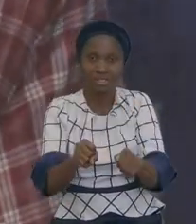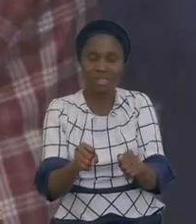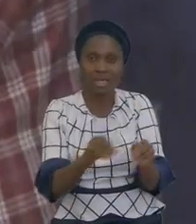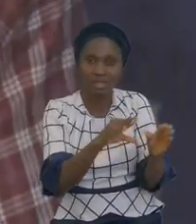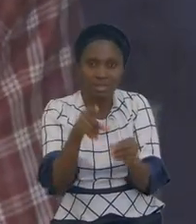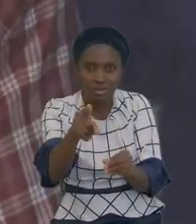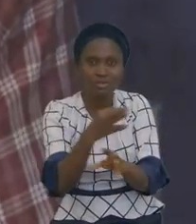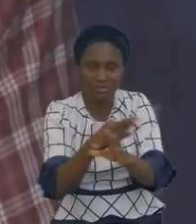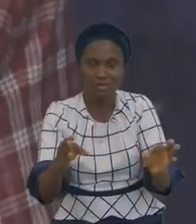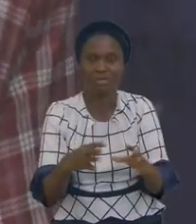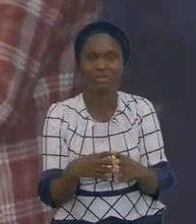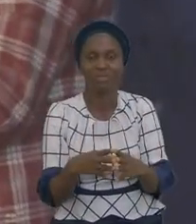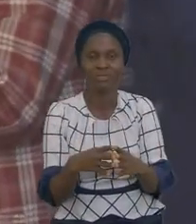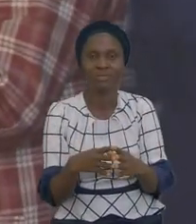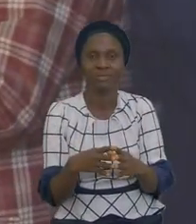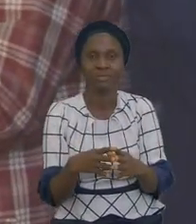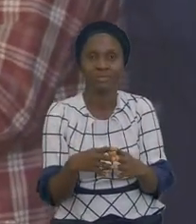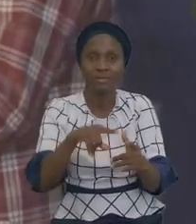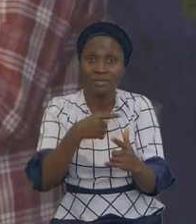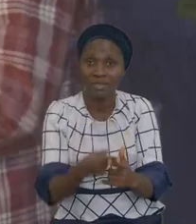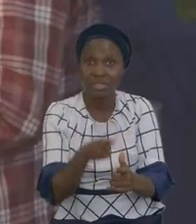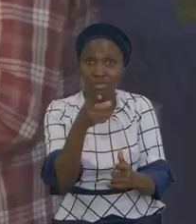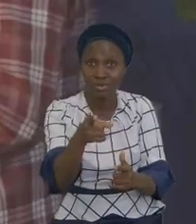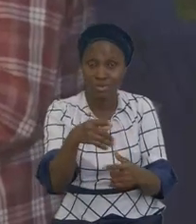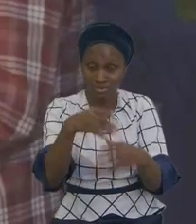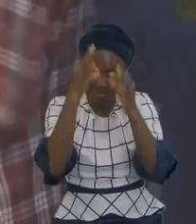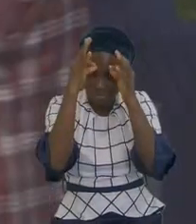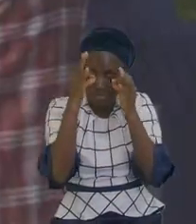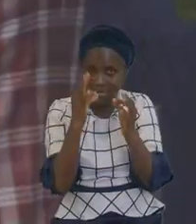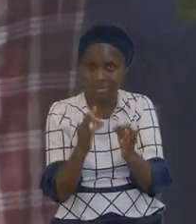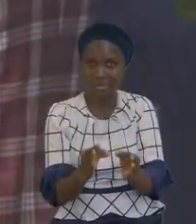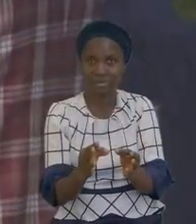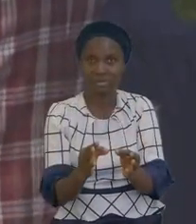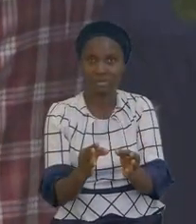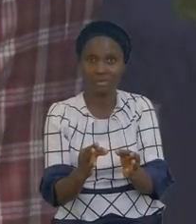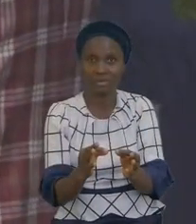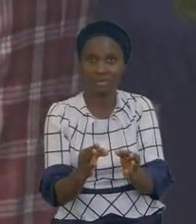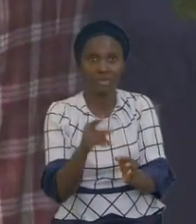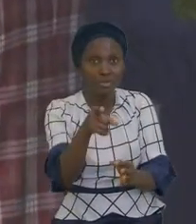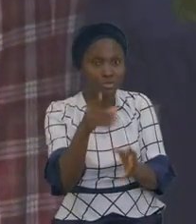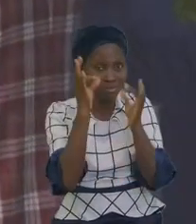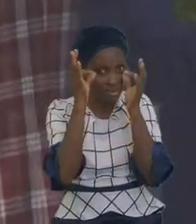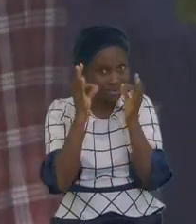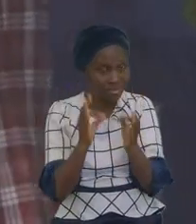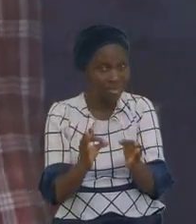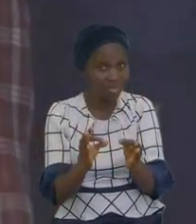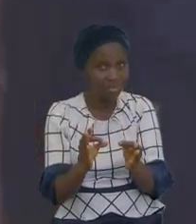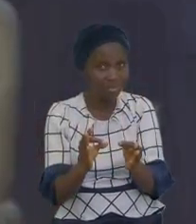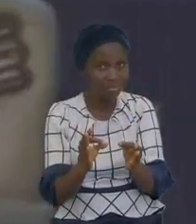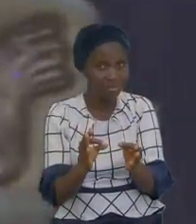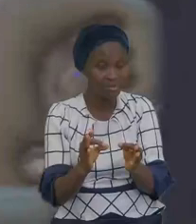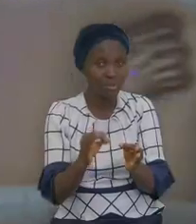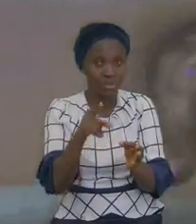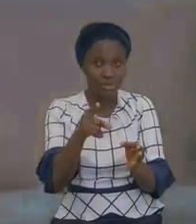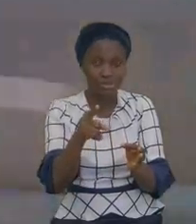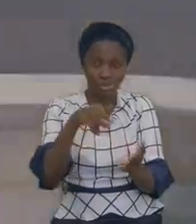Alors tu prends ta décision. Tu décides. Tu te lèves. Et tu marches dans une seule